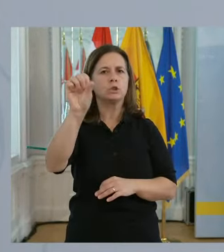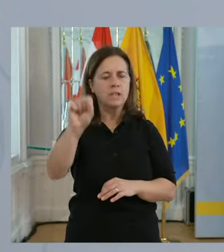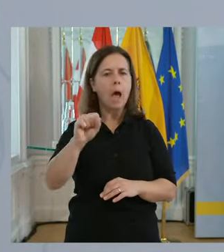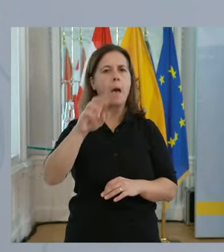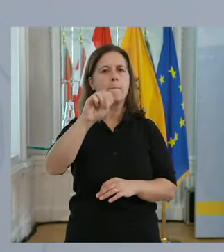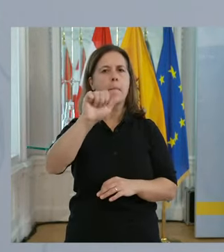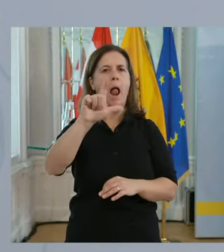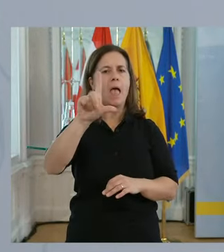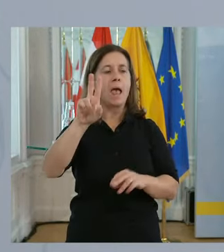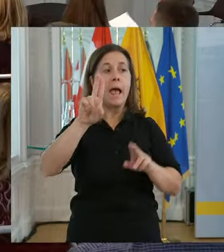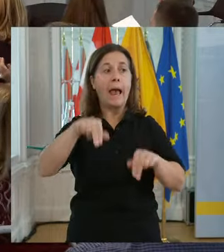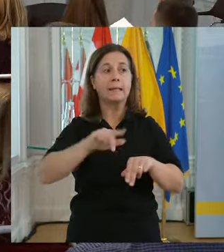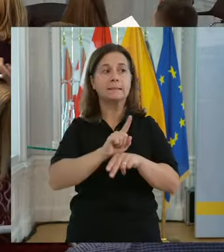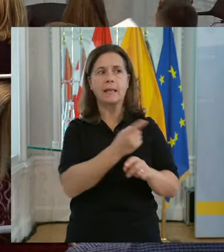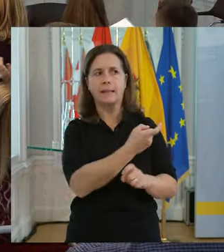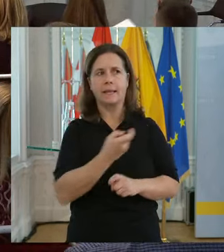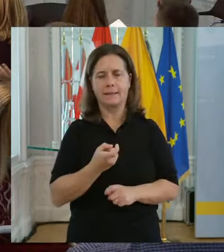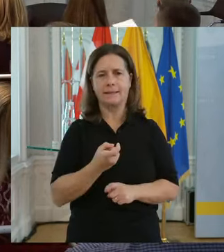Hünkle angekommen.